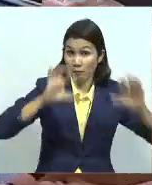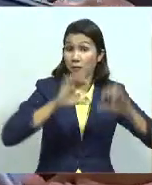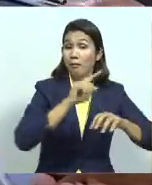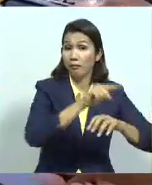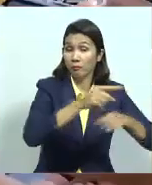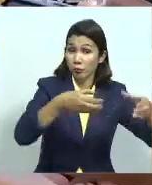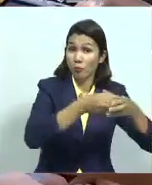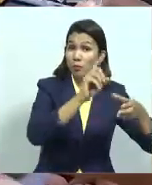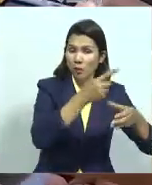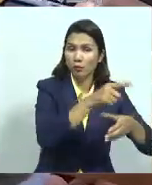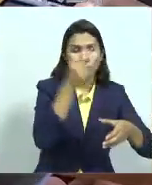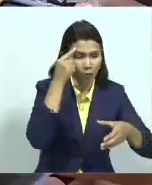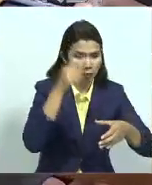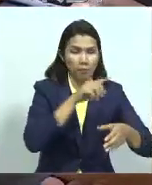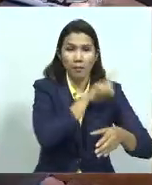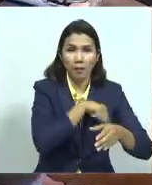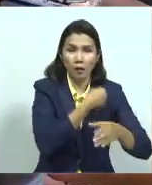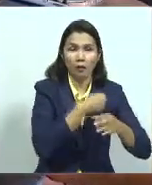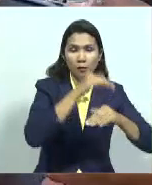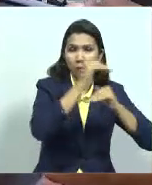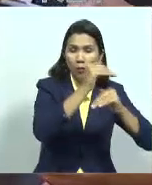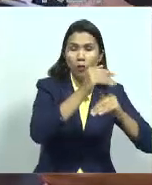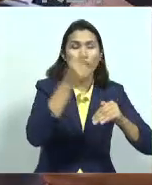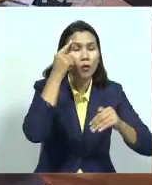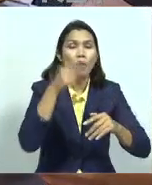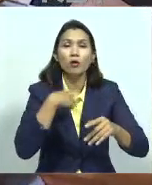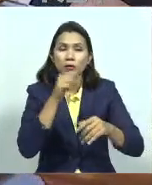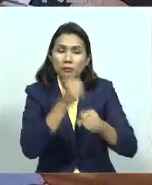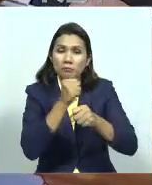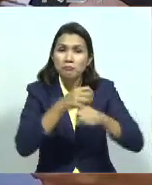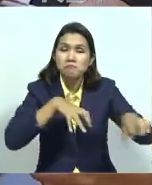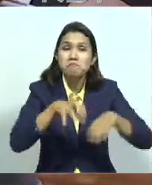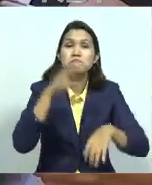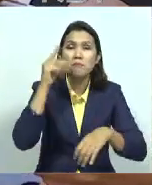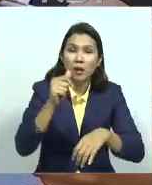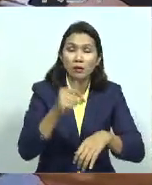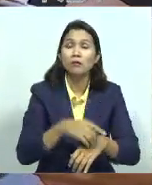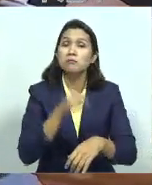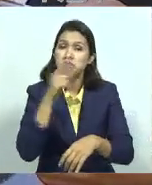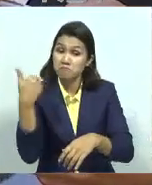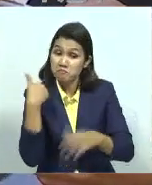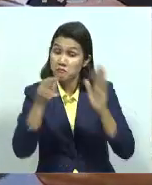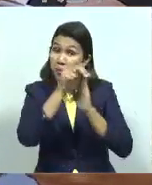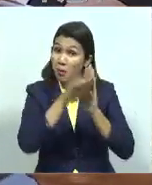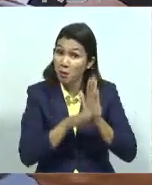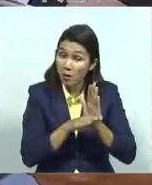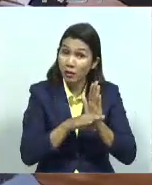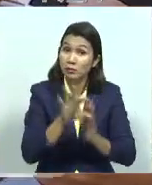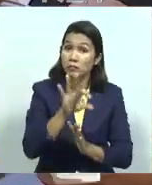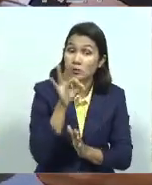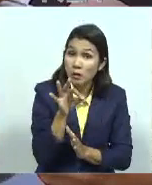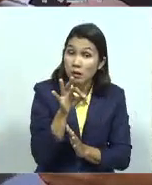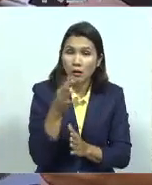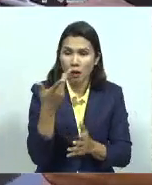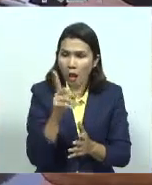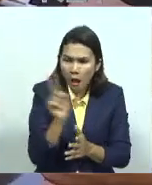จะดำเนินการเมื่อไหร่ขณะนี้ก็คงเตรียมพร้อมที่จะดำเนินการถ้ามีทางนโยบายมาว่าจะเลือกแล้วก็จะเลือกอะ